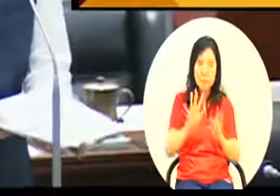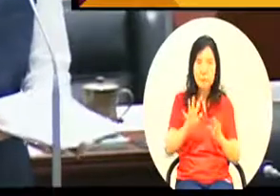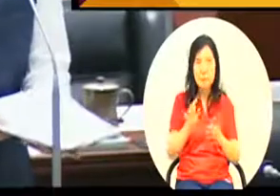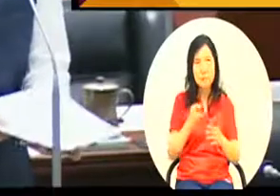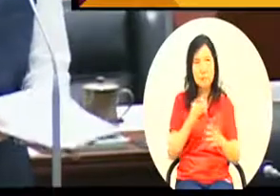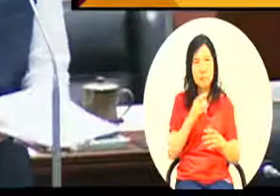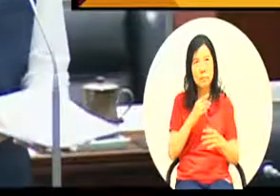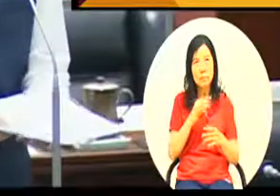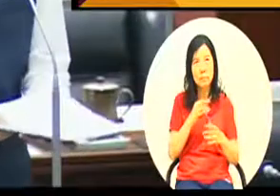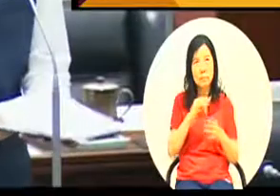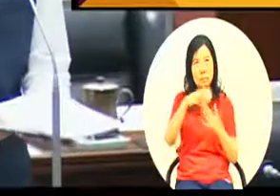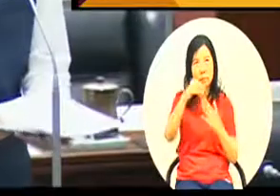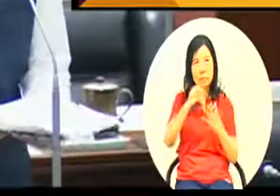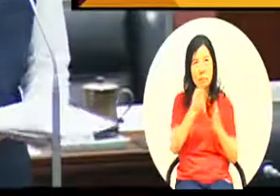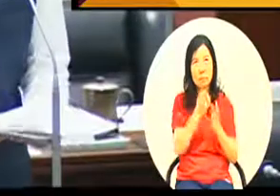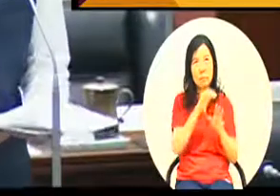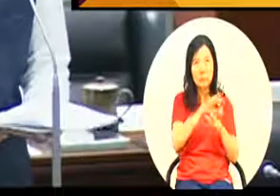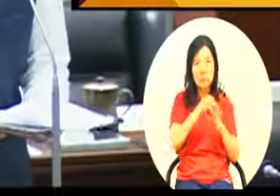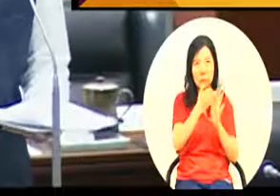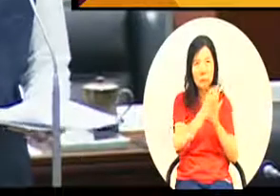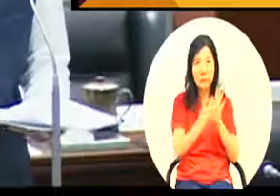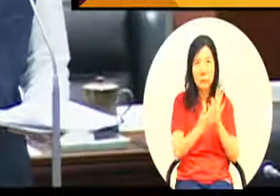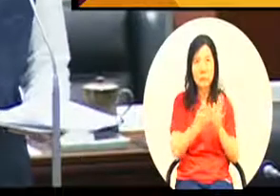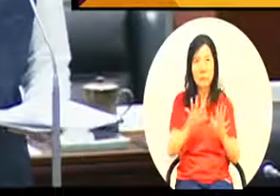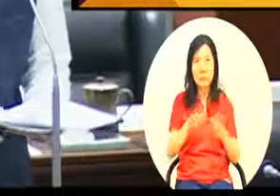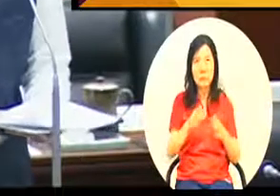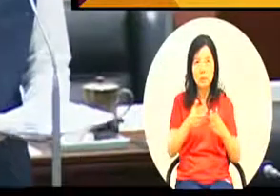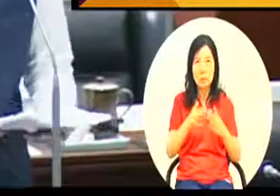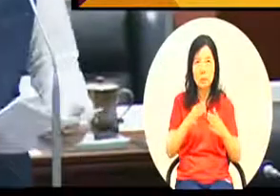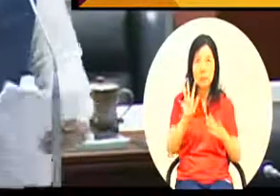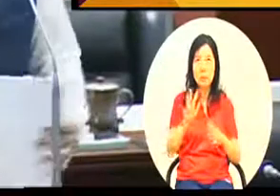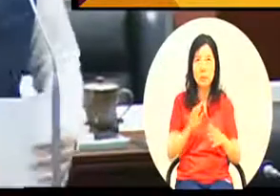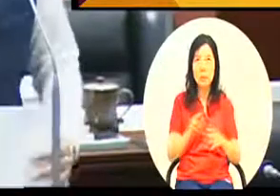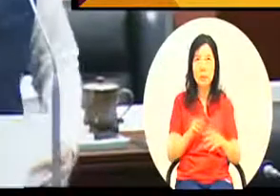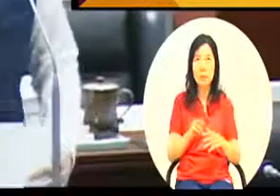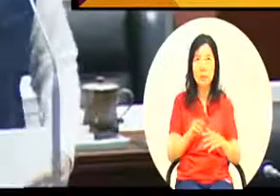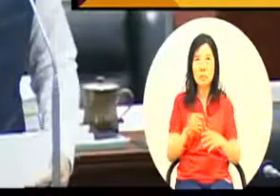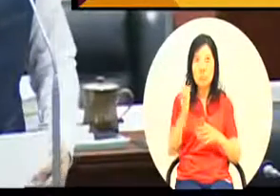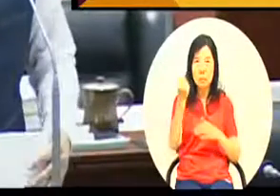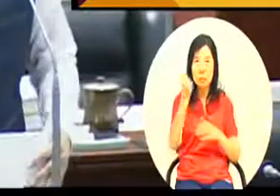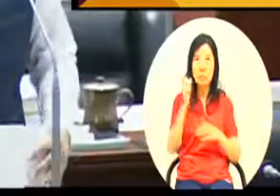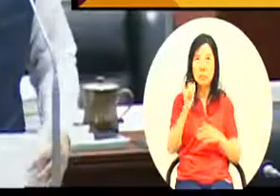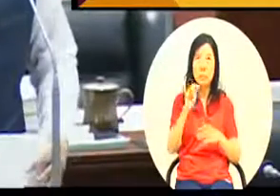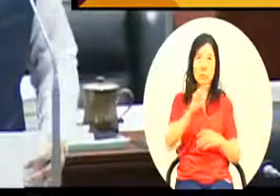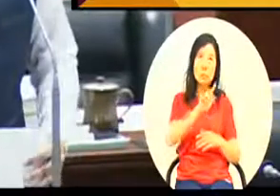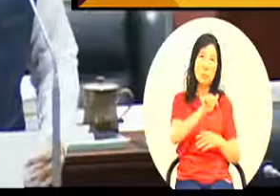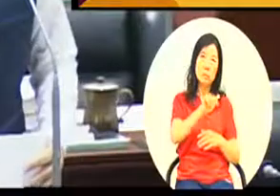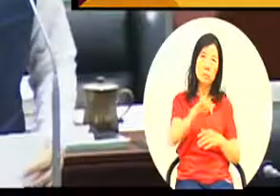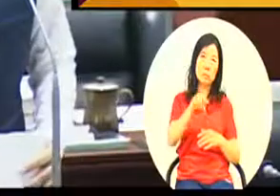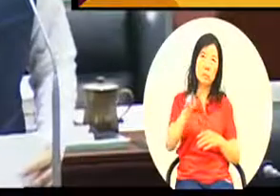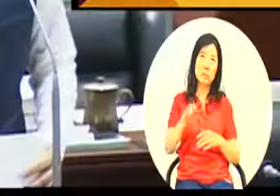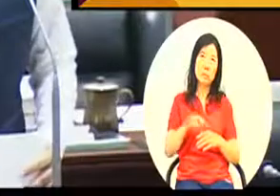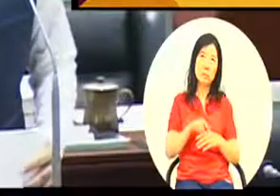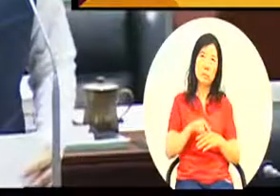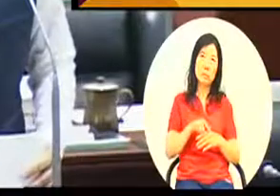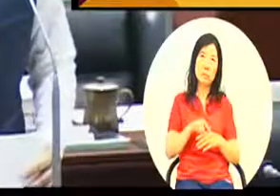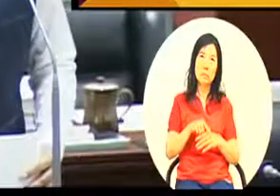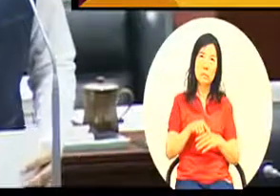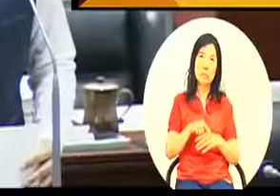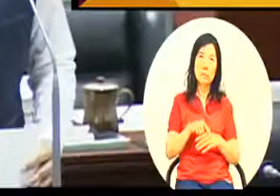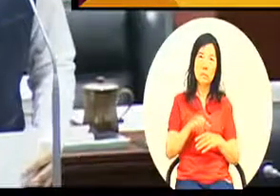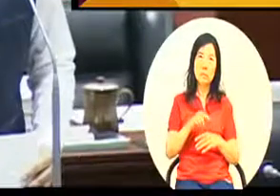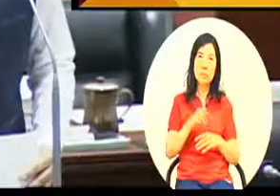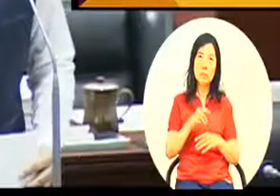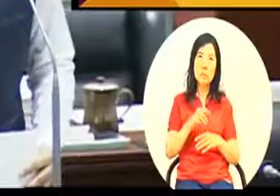们要审课纲，你们要有这个实际的权利。那老师，坦白讲，私底下